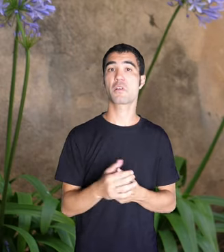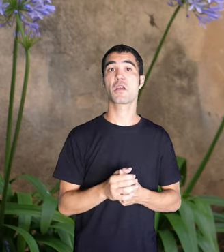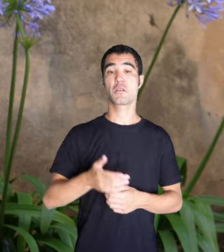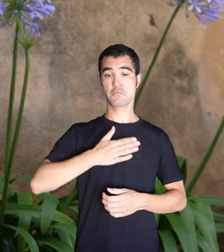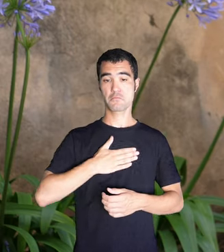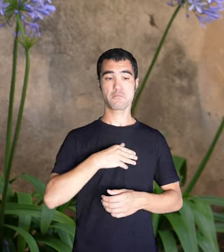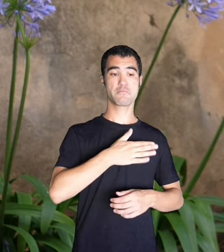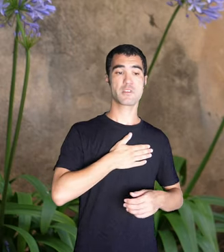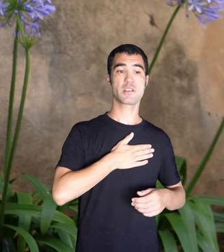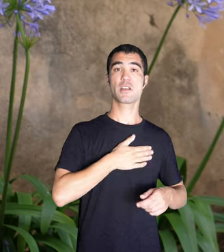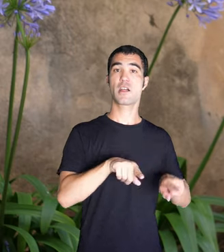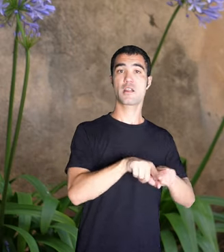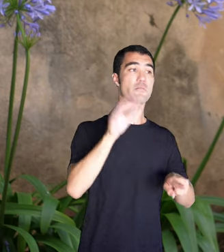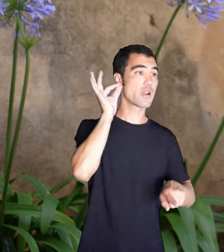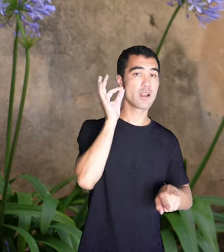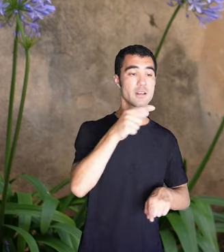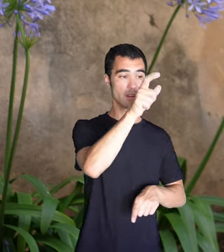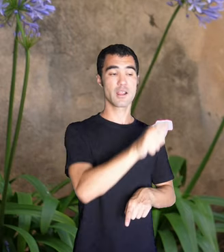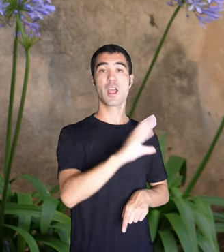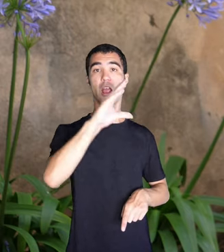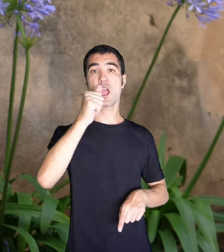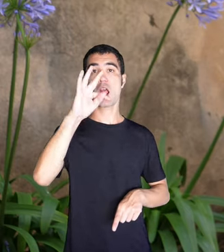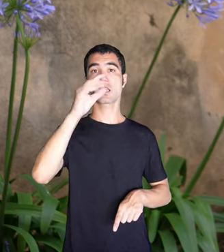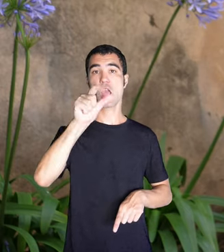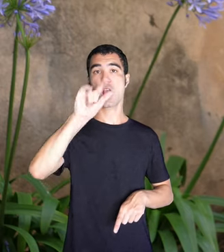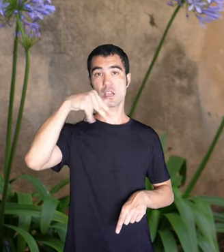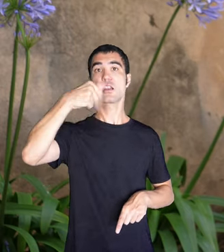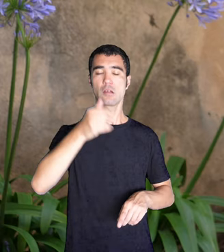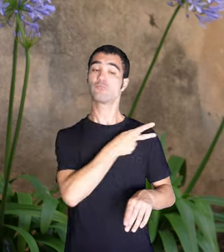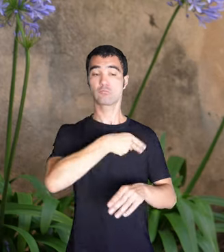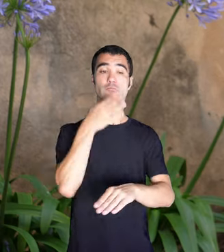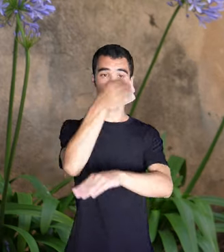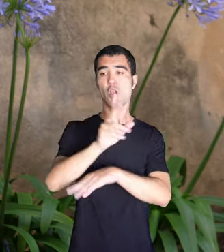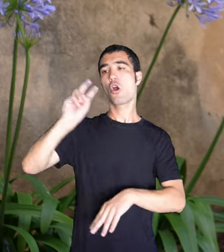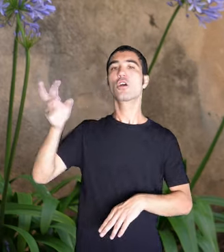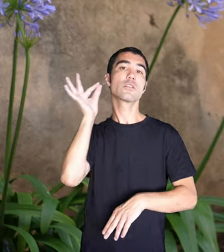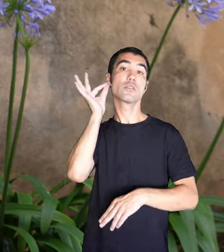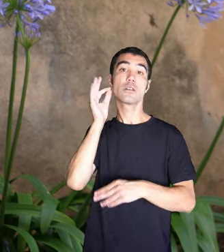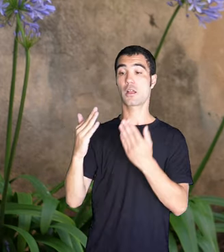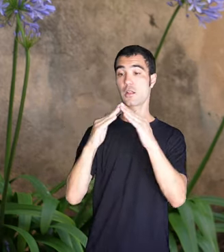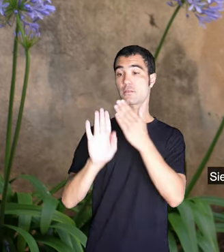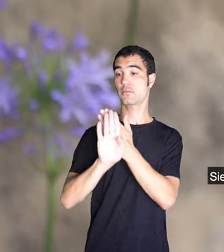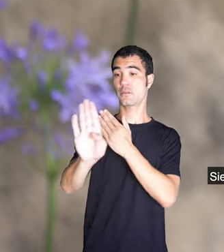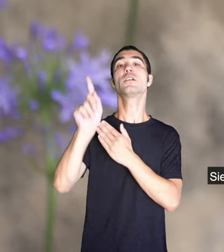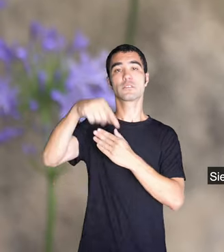meva germana, perquè en la Catalina hi anàvem, i una altra lota de davant que nostra.